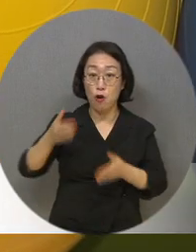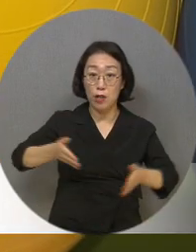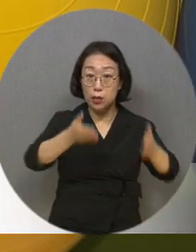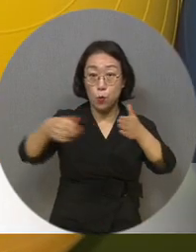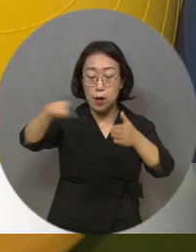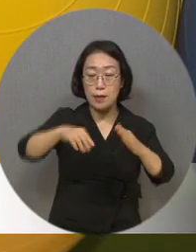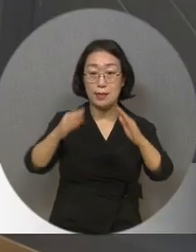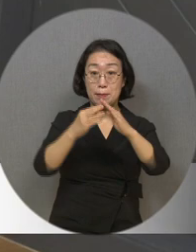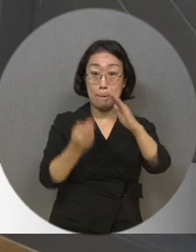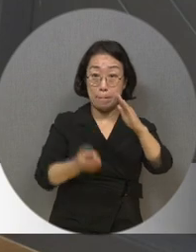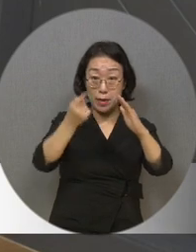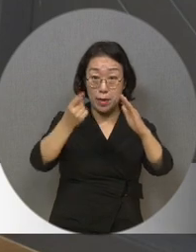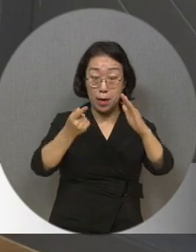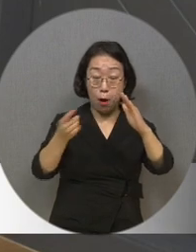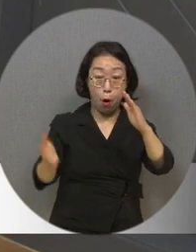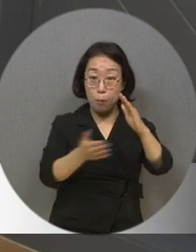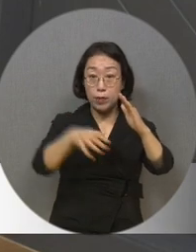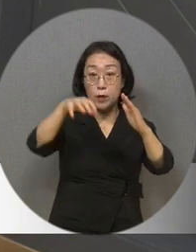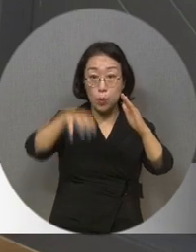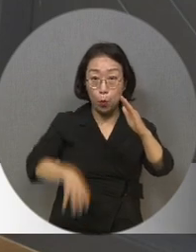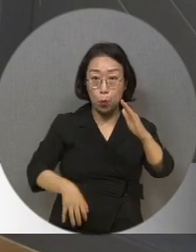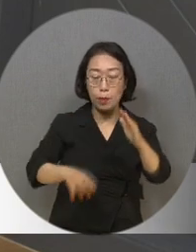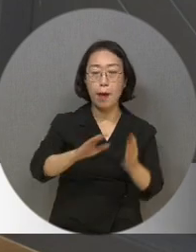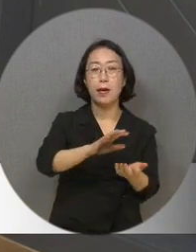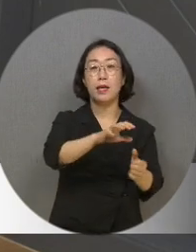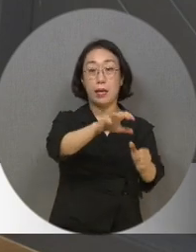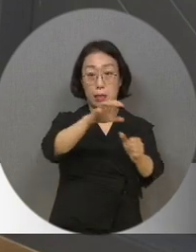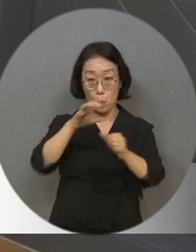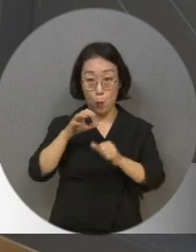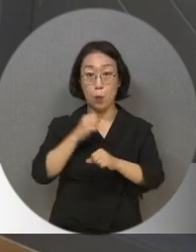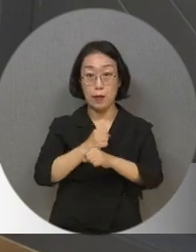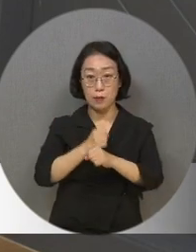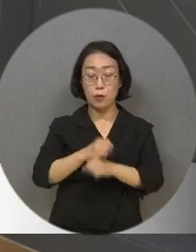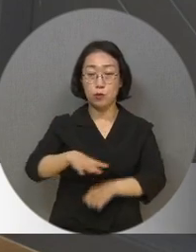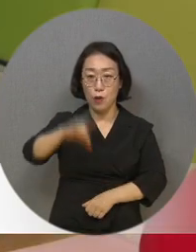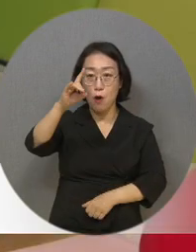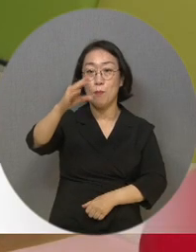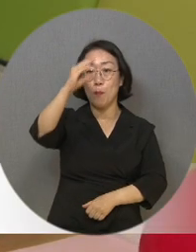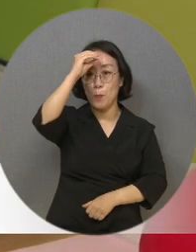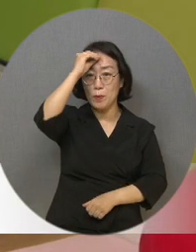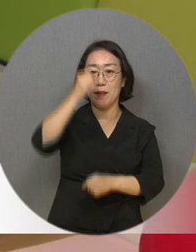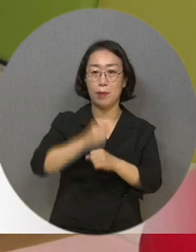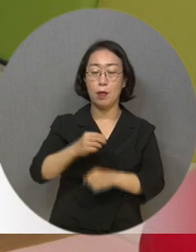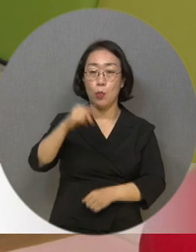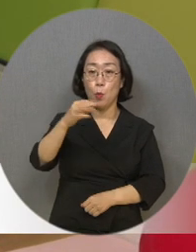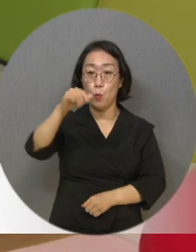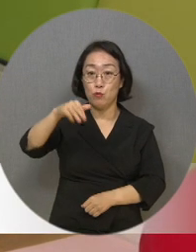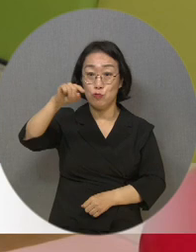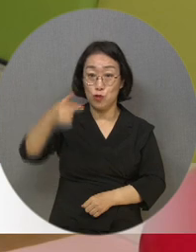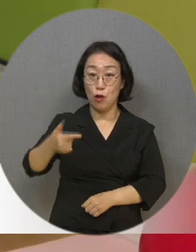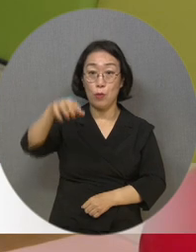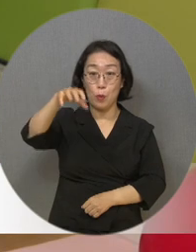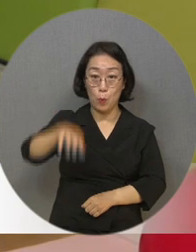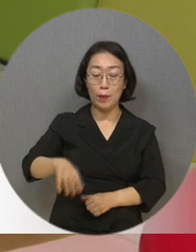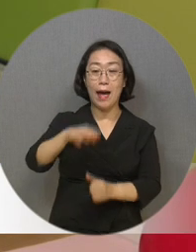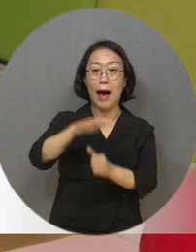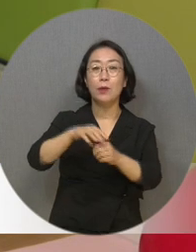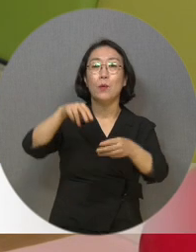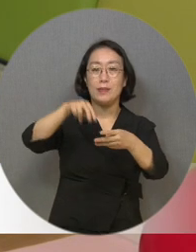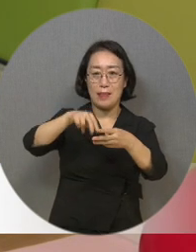지역 내 빈집을 도시자원으로 활용하기 위해 빈집 활용의 첫 모델로 동두천시 생현동에